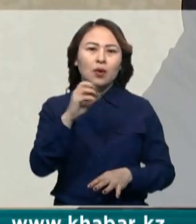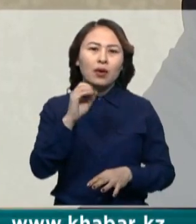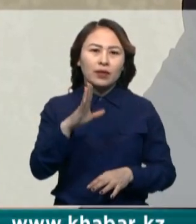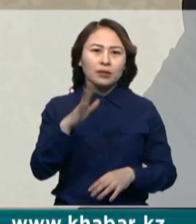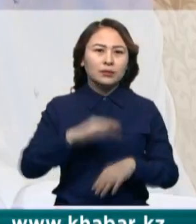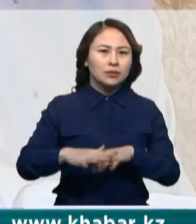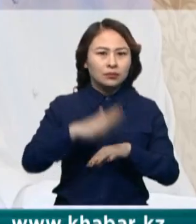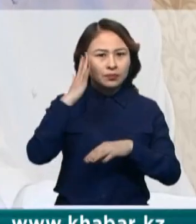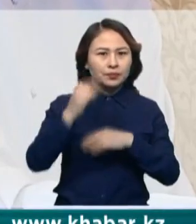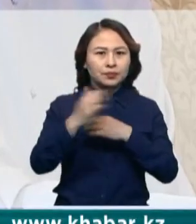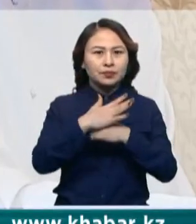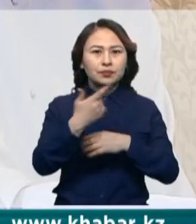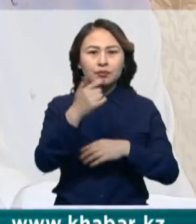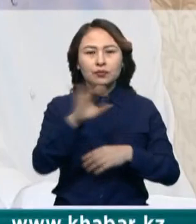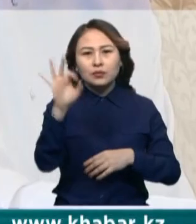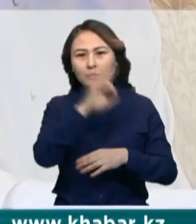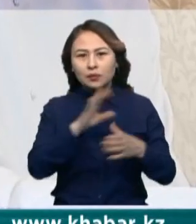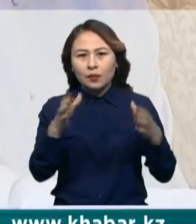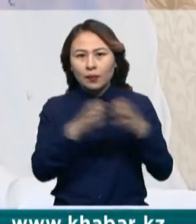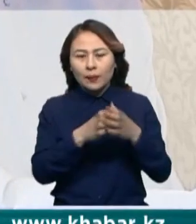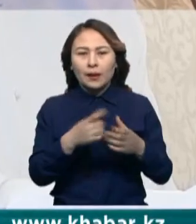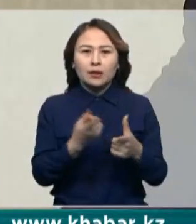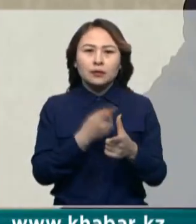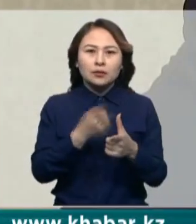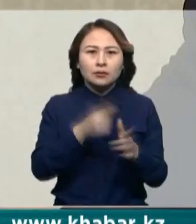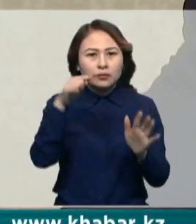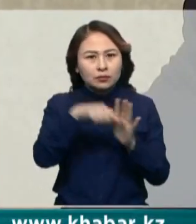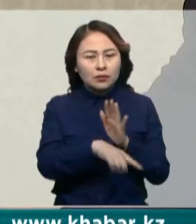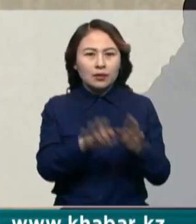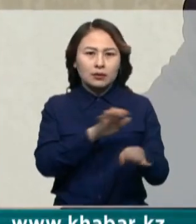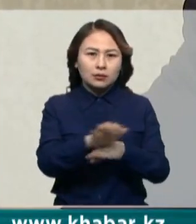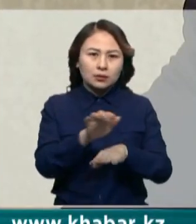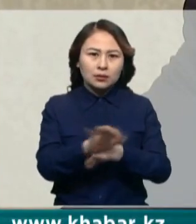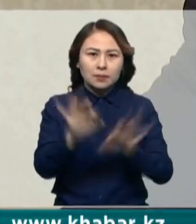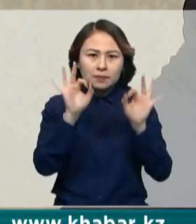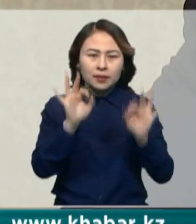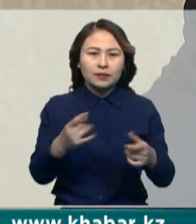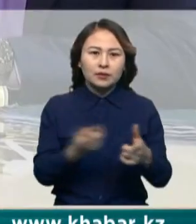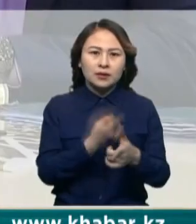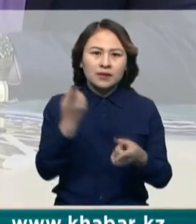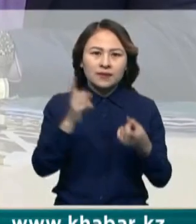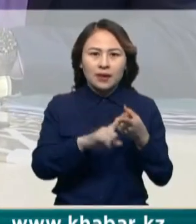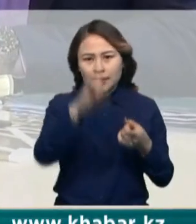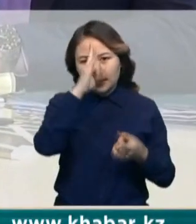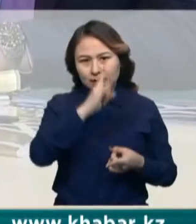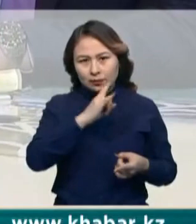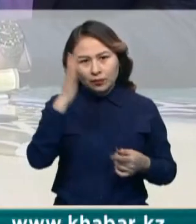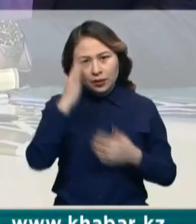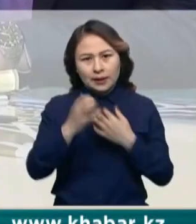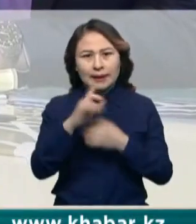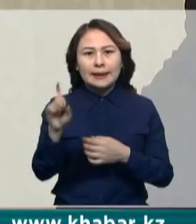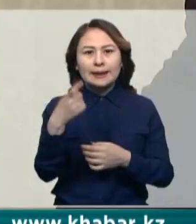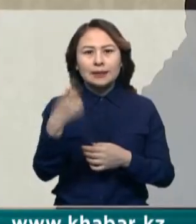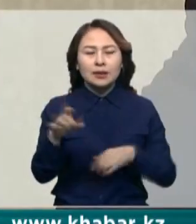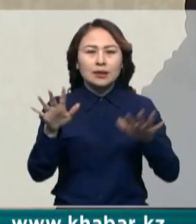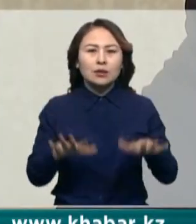Тоқаев еліміздің мұнай-газ саласы бойынша көмірсутектерін терең өңдеуге басымдық беріп отырғанын, осыған байланысты Қазақстанда мұнай